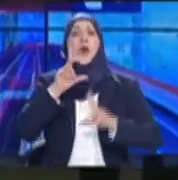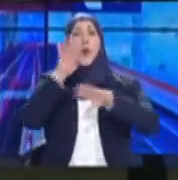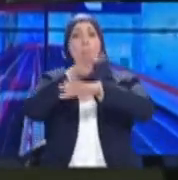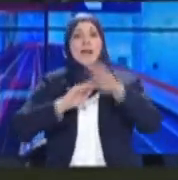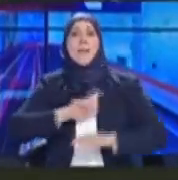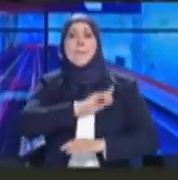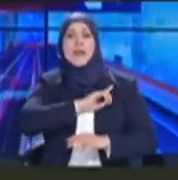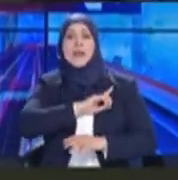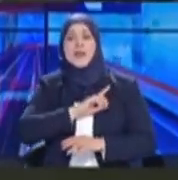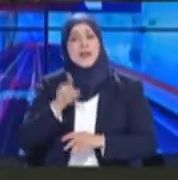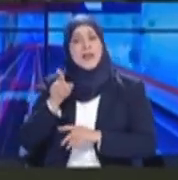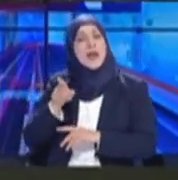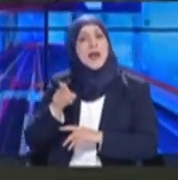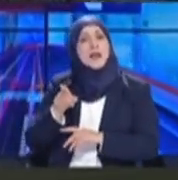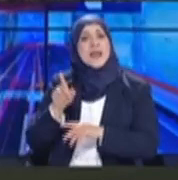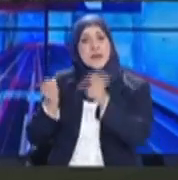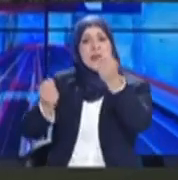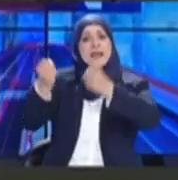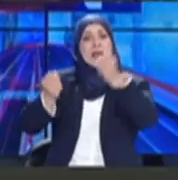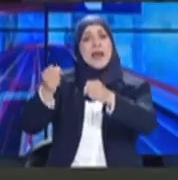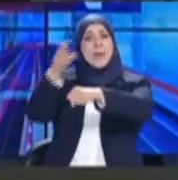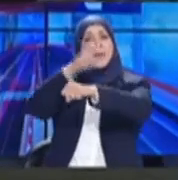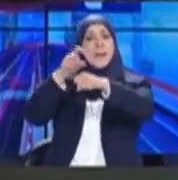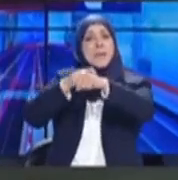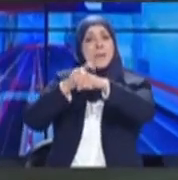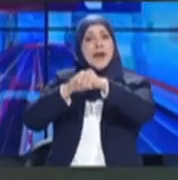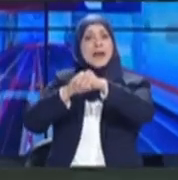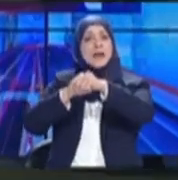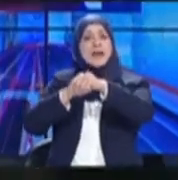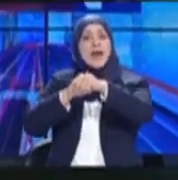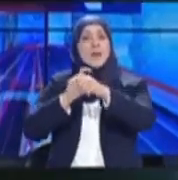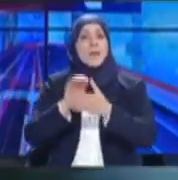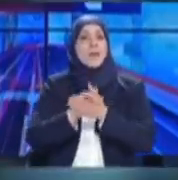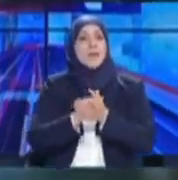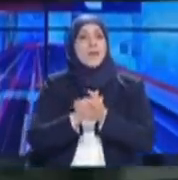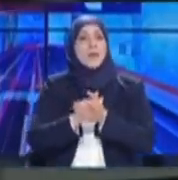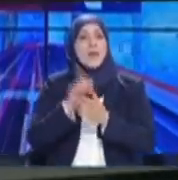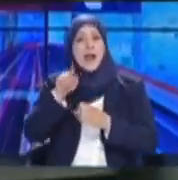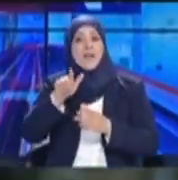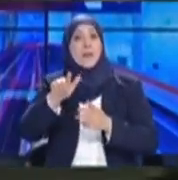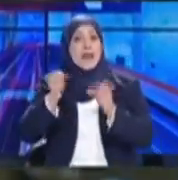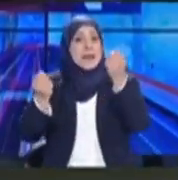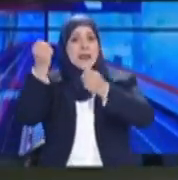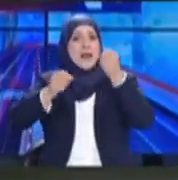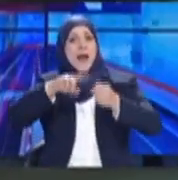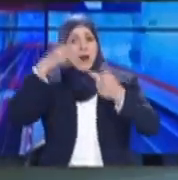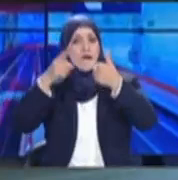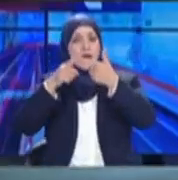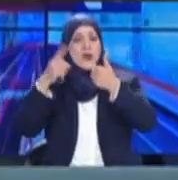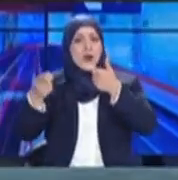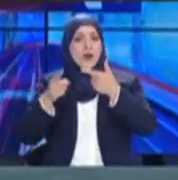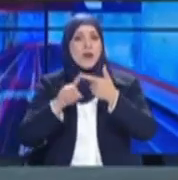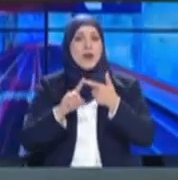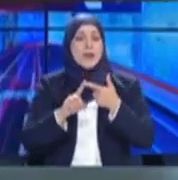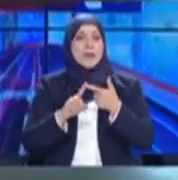السياره ال ال البلديه بطبيعه الحال هذه الشاحنه البلديه في سياره اخرى بثلاث الحال